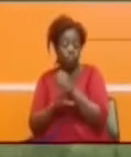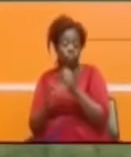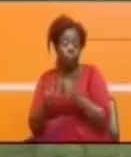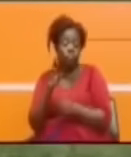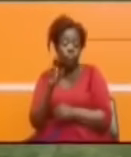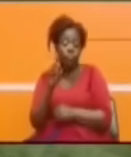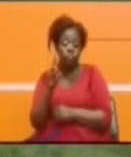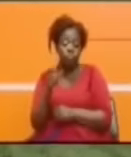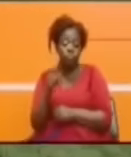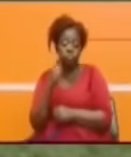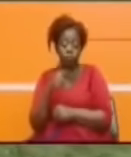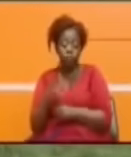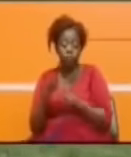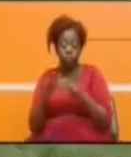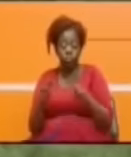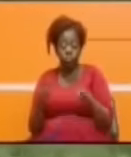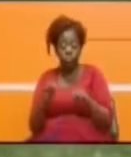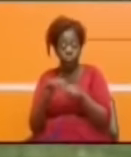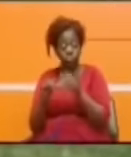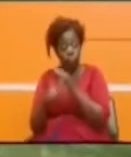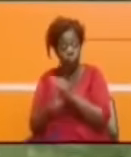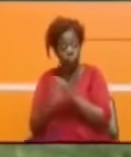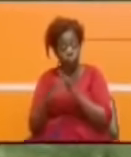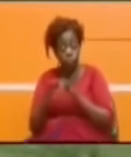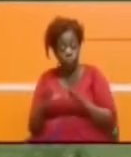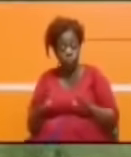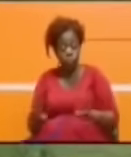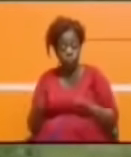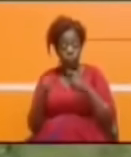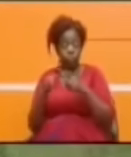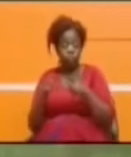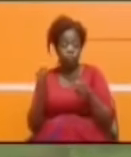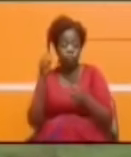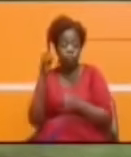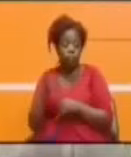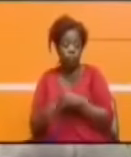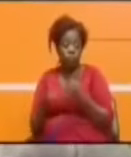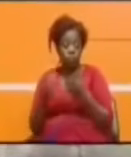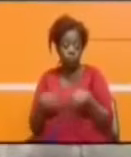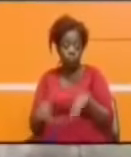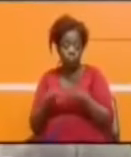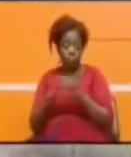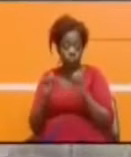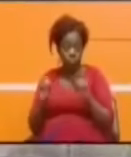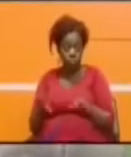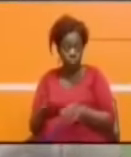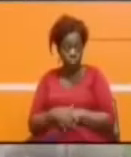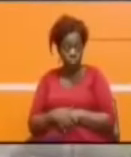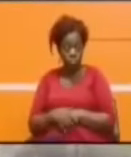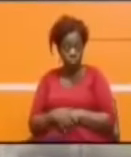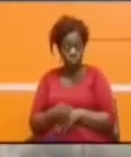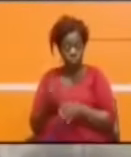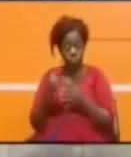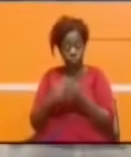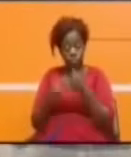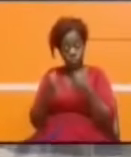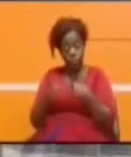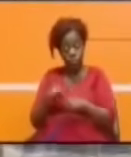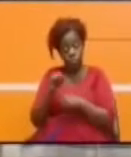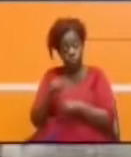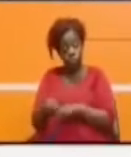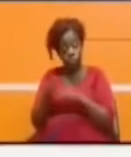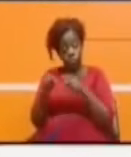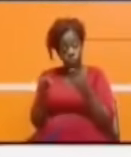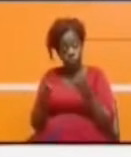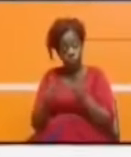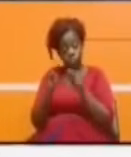RDC ategeeza nti okunoonyeza ku nsonga z'ettaka lino kutandise okumalawo obutakkaanya yonna ekibadde kikolebwa wano tewali muntu